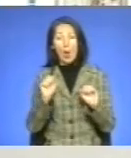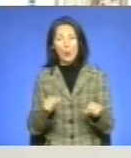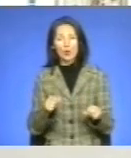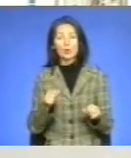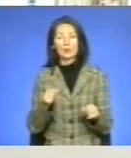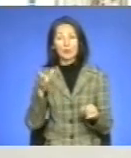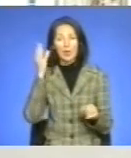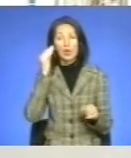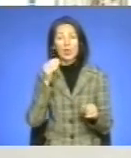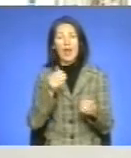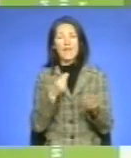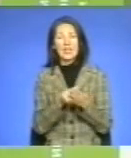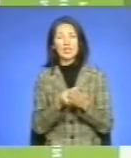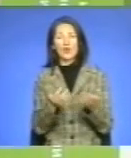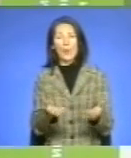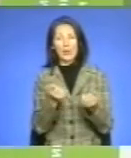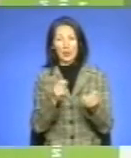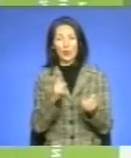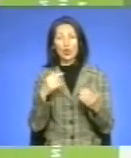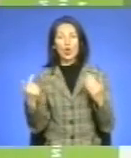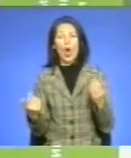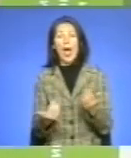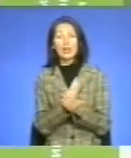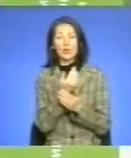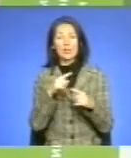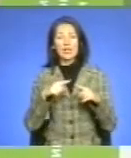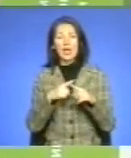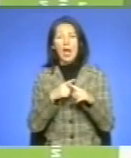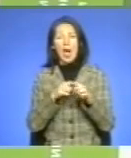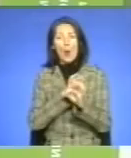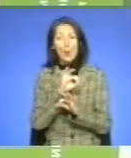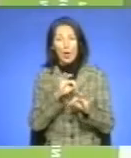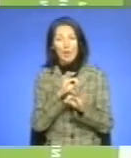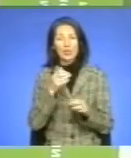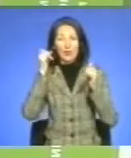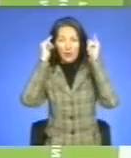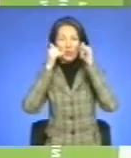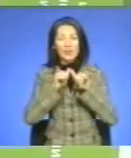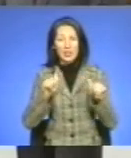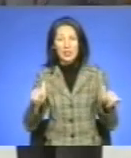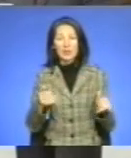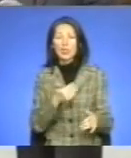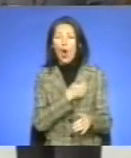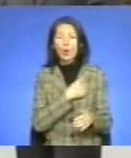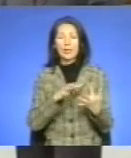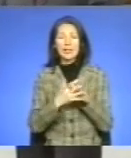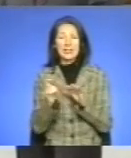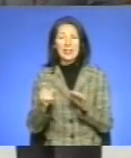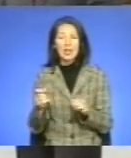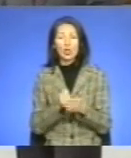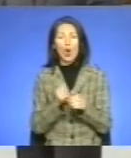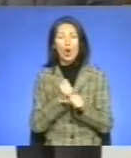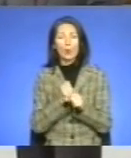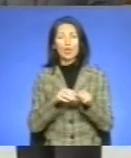фінансову підтримку, надто щодо інноваційних проєктів, насамперед у тваринництві. Заохотити селян до роботи на землі має підняття соціальних стандартів